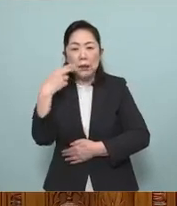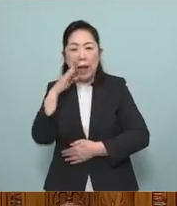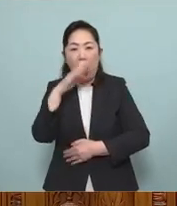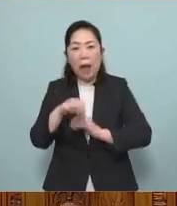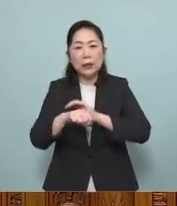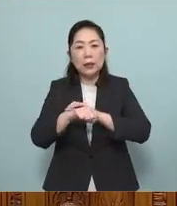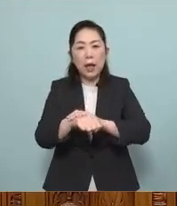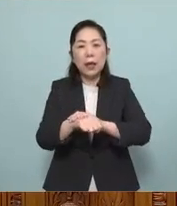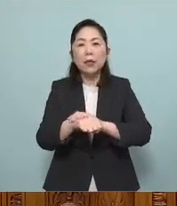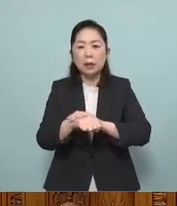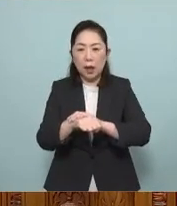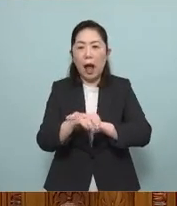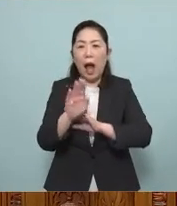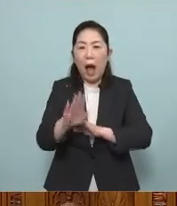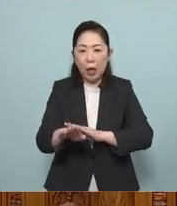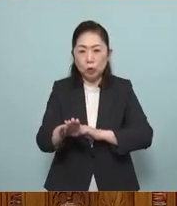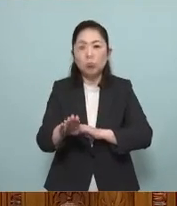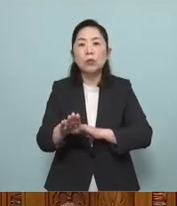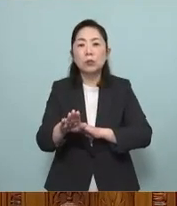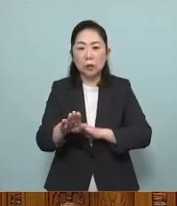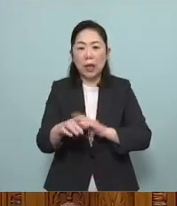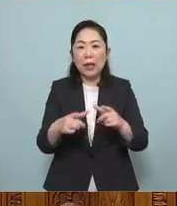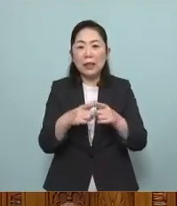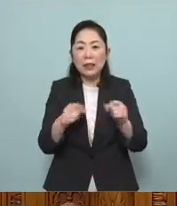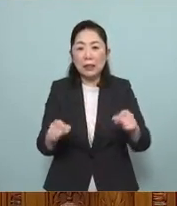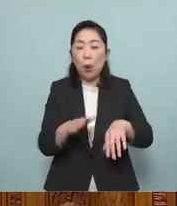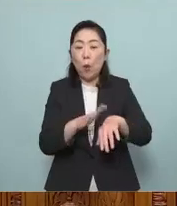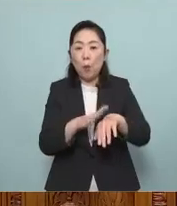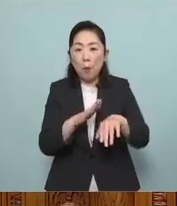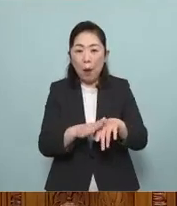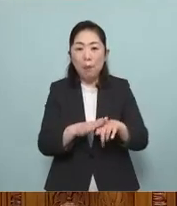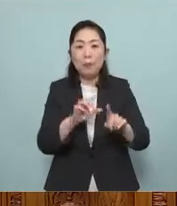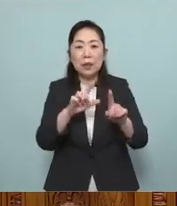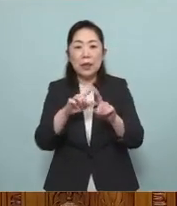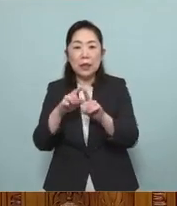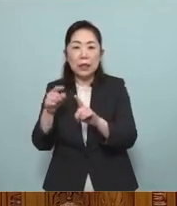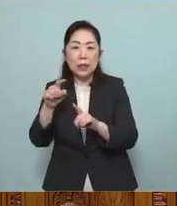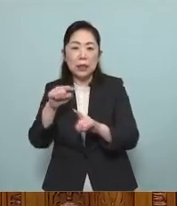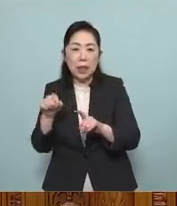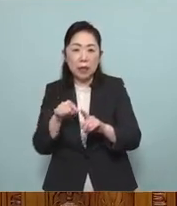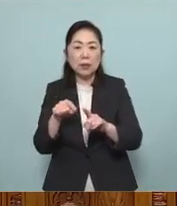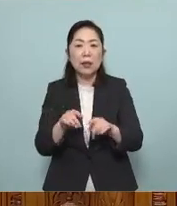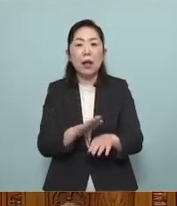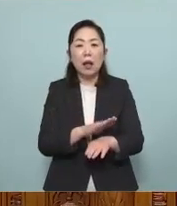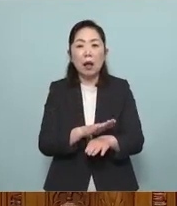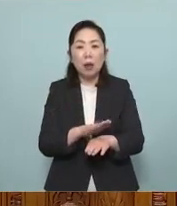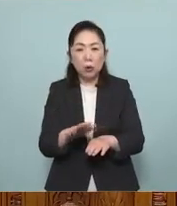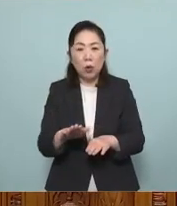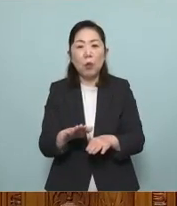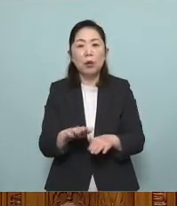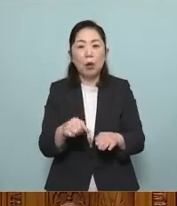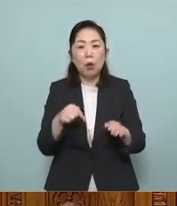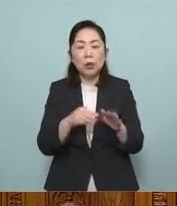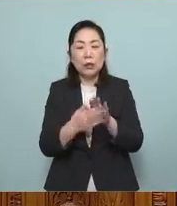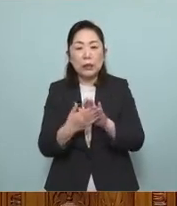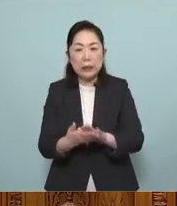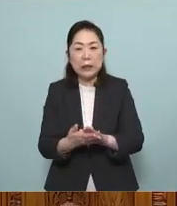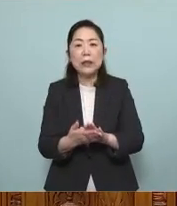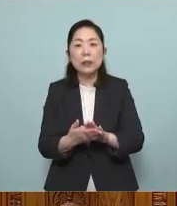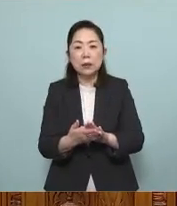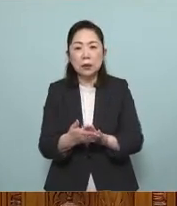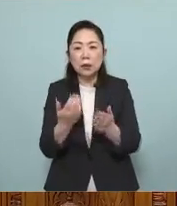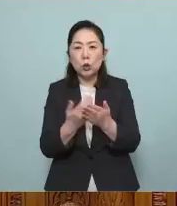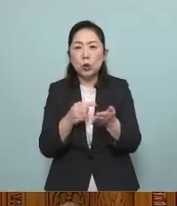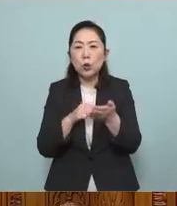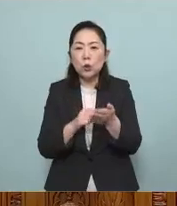証明を求める日本版 DBS、子どもの死因究明、制度横断、年齢横